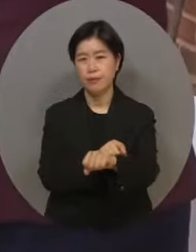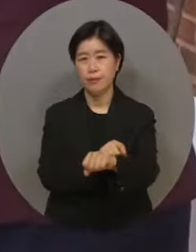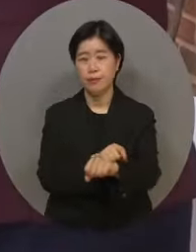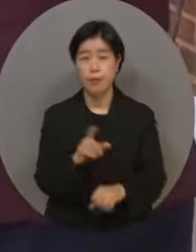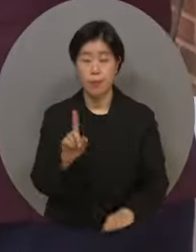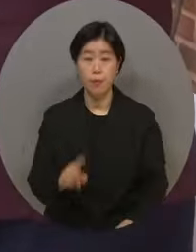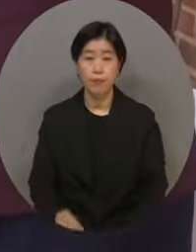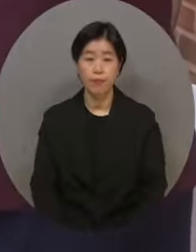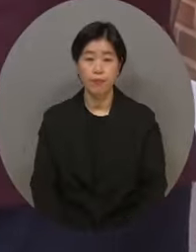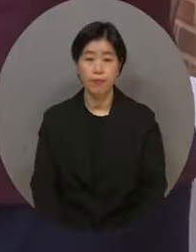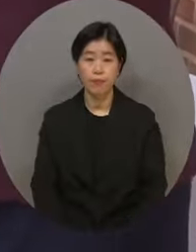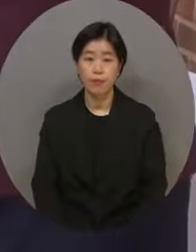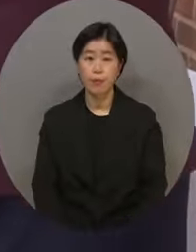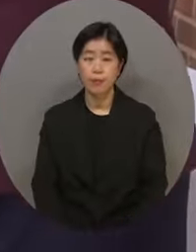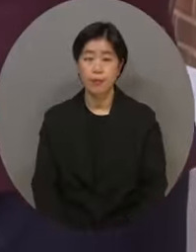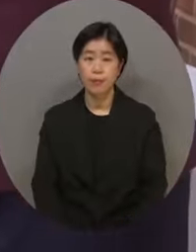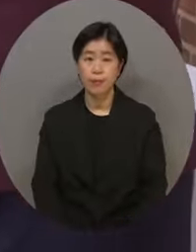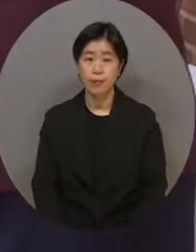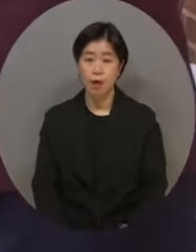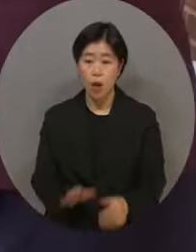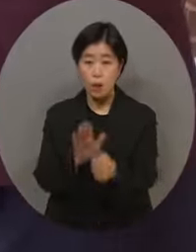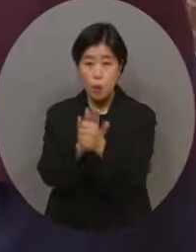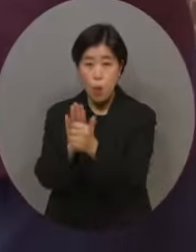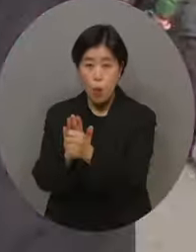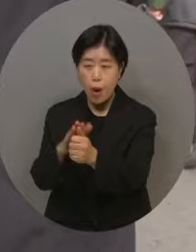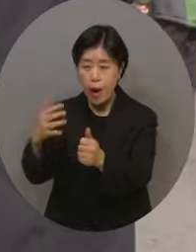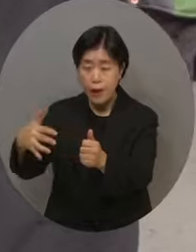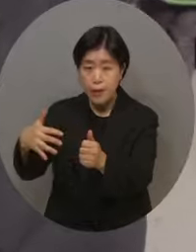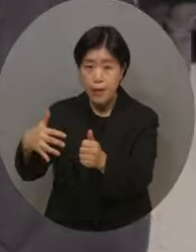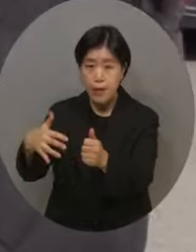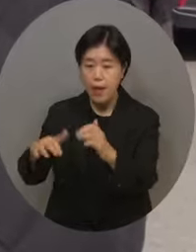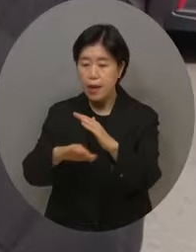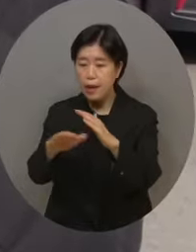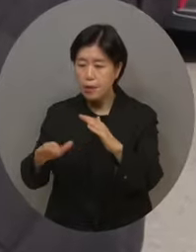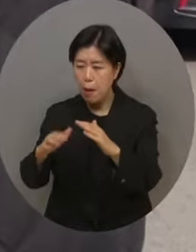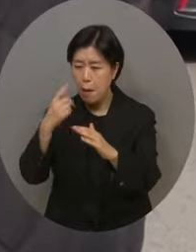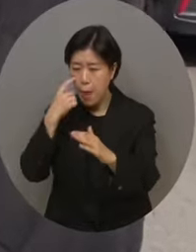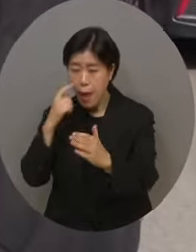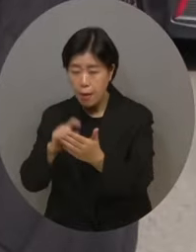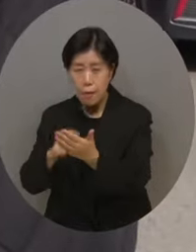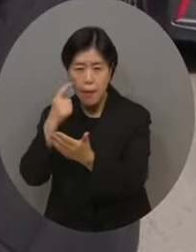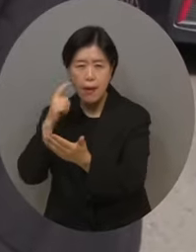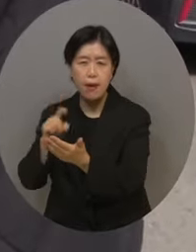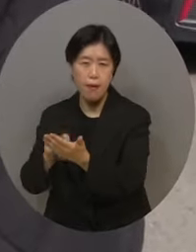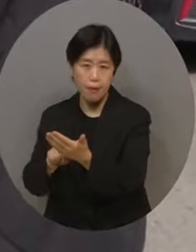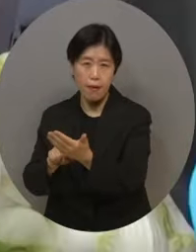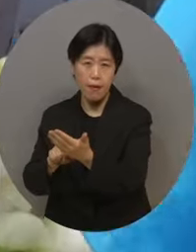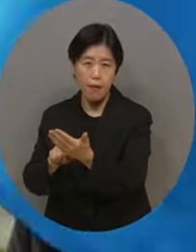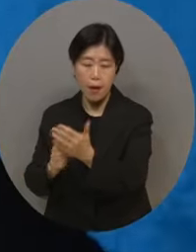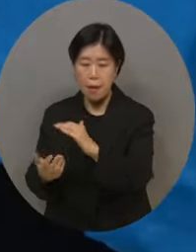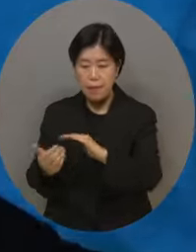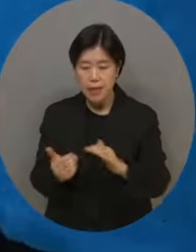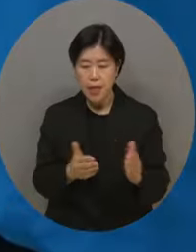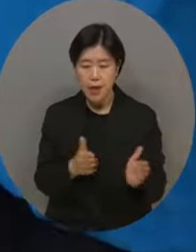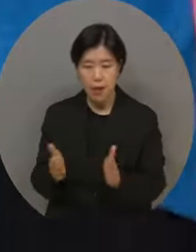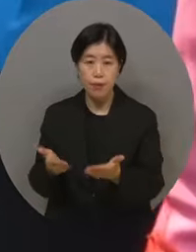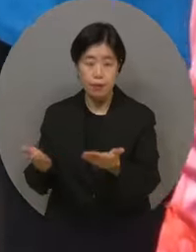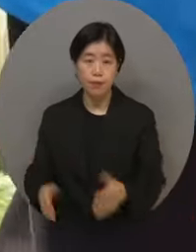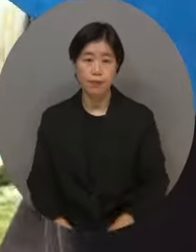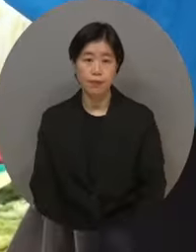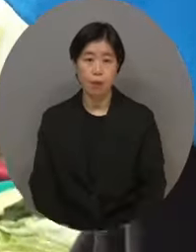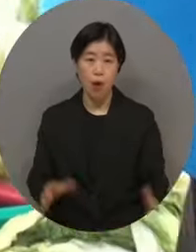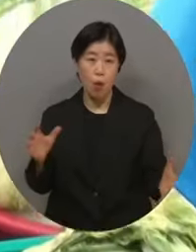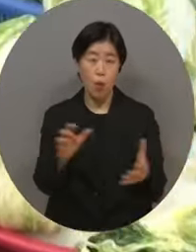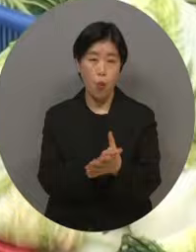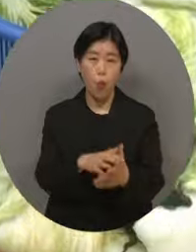나눔의 손길이 미처 닿지 않는 가정을 미리 발굴하고 맞춤 나눔을 계획했습니다. 총 1,000kg의